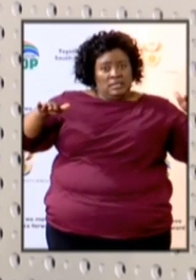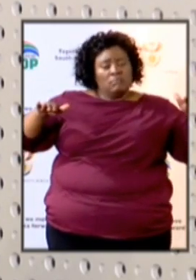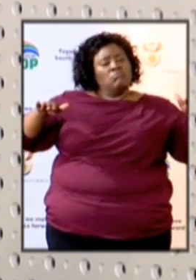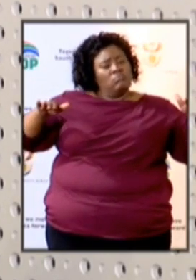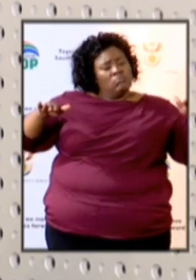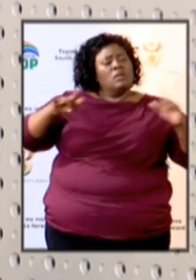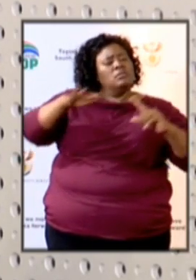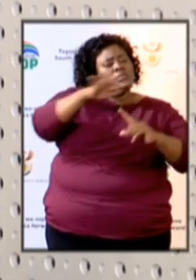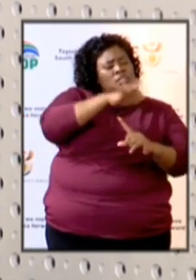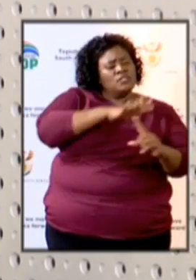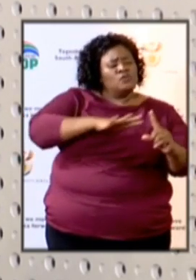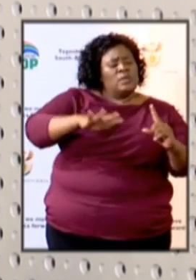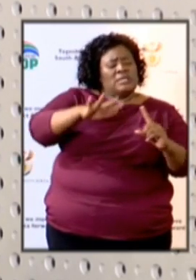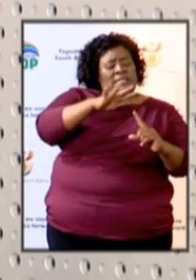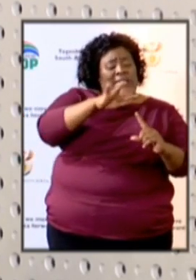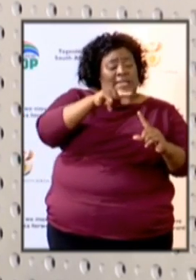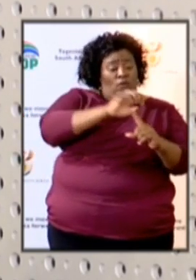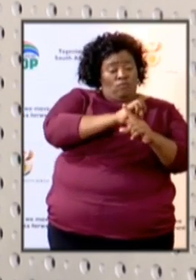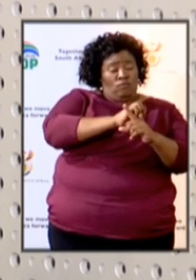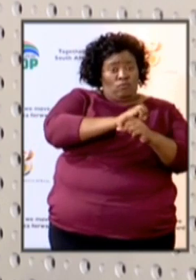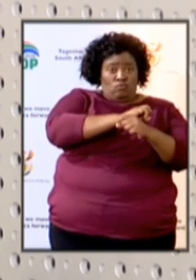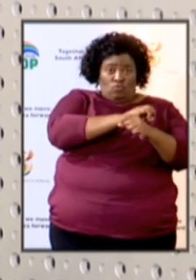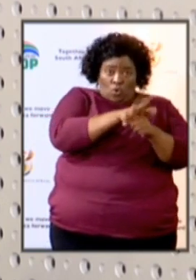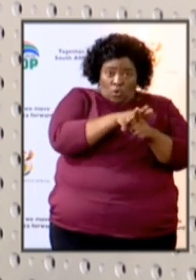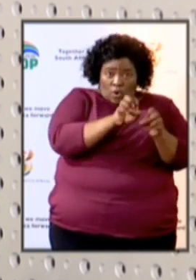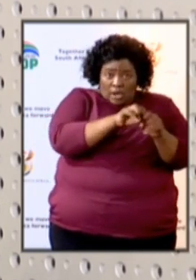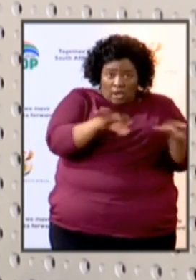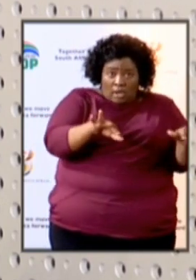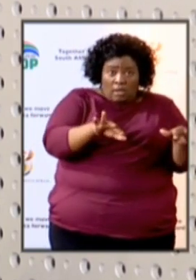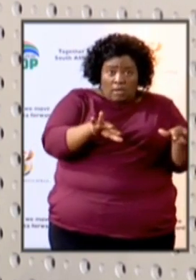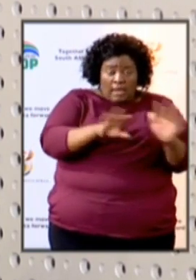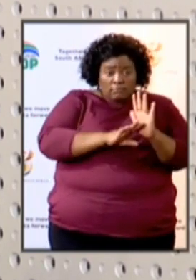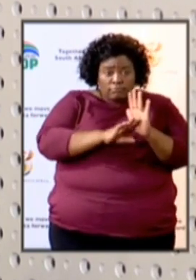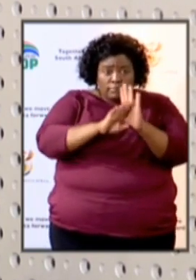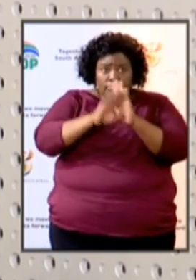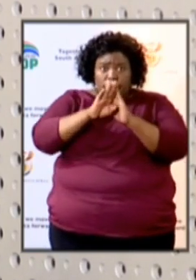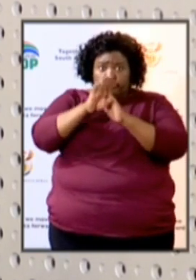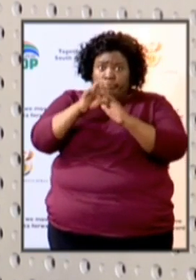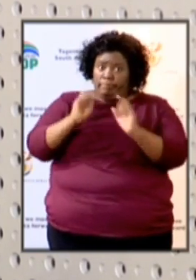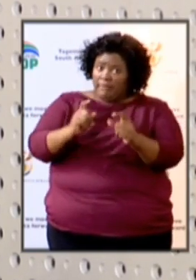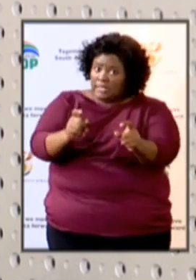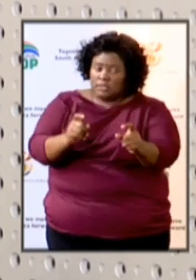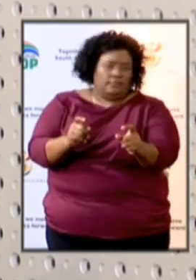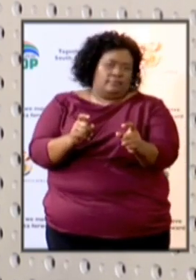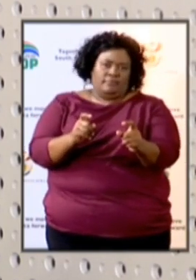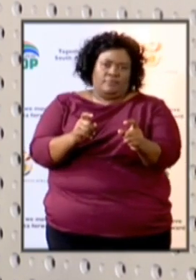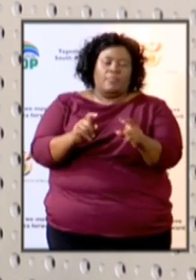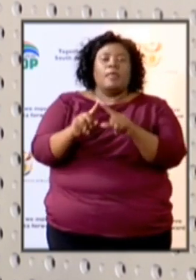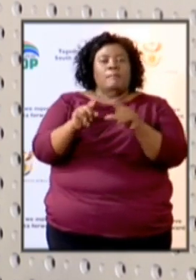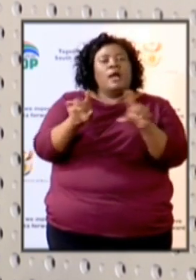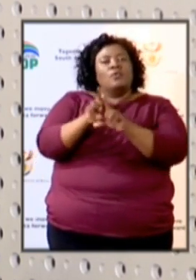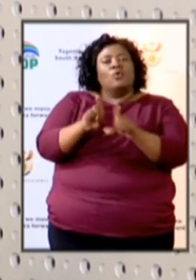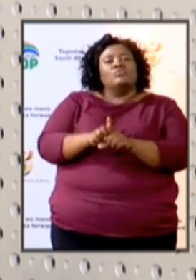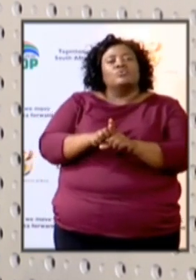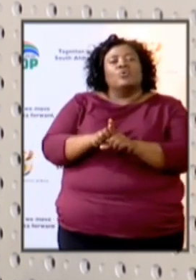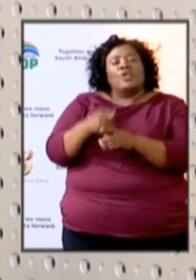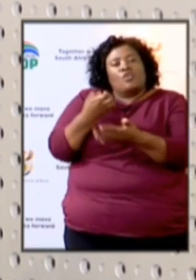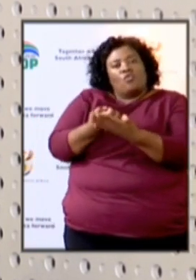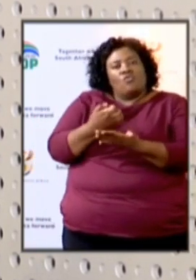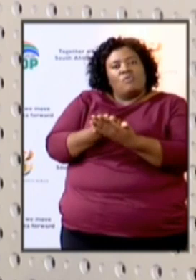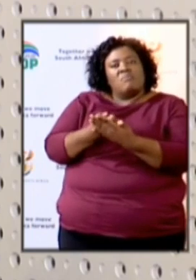isimo se-corona singaqhubeki ngokushesha, kodwa umnotho nawo ubuqala